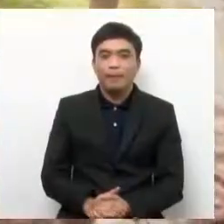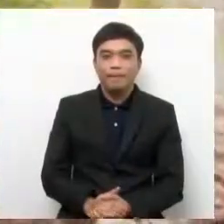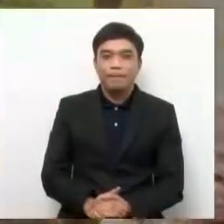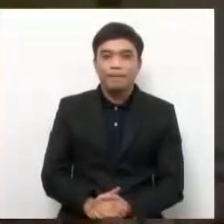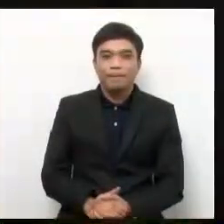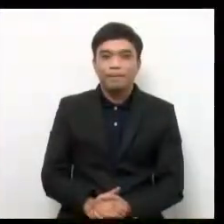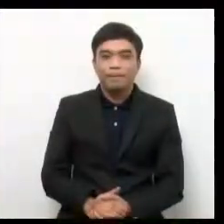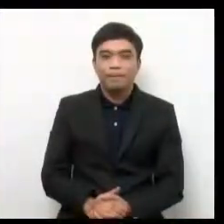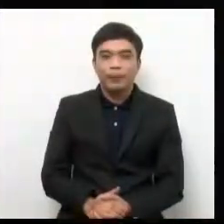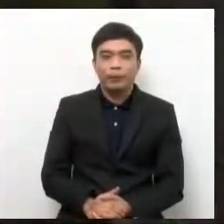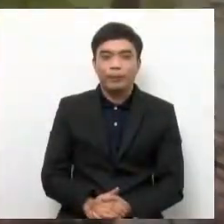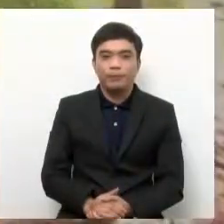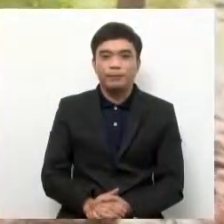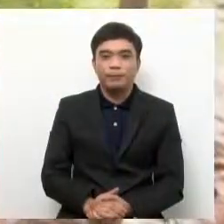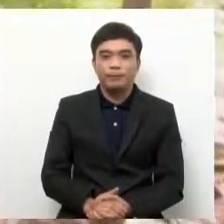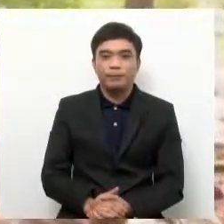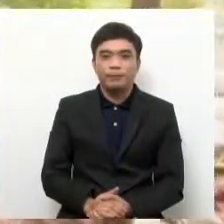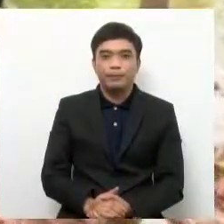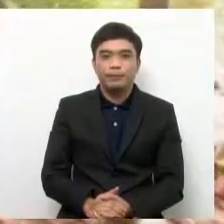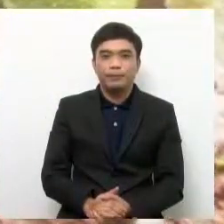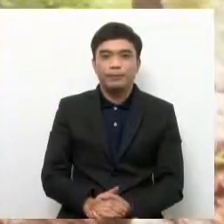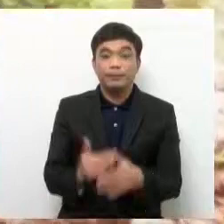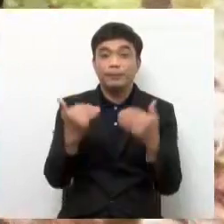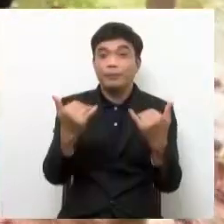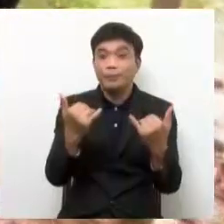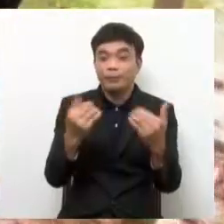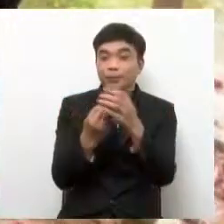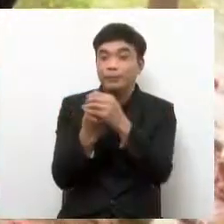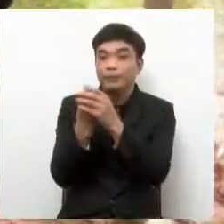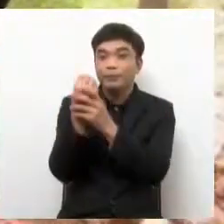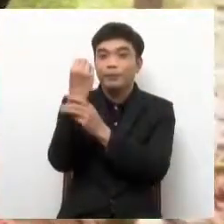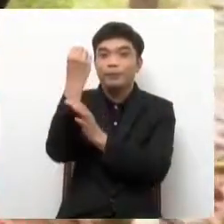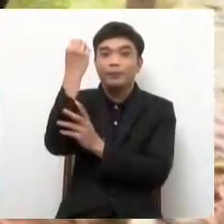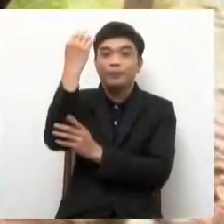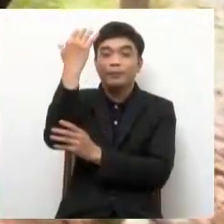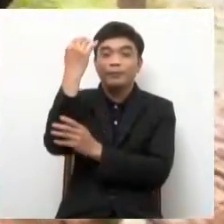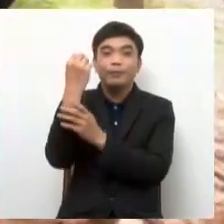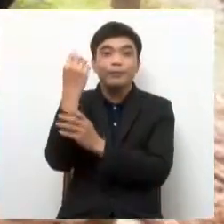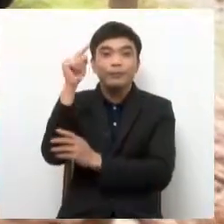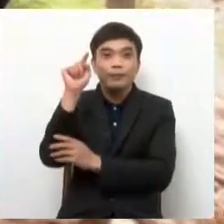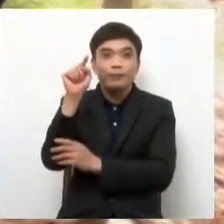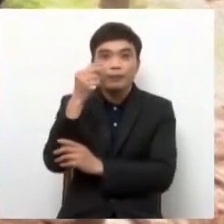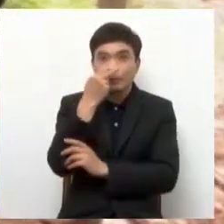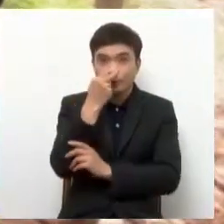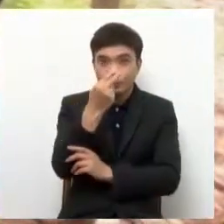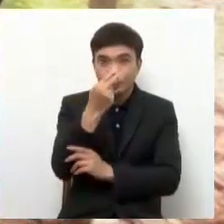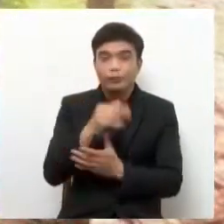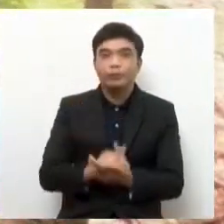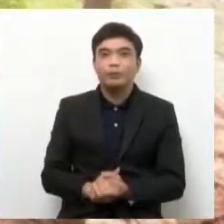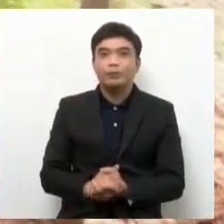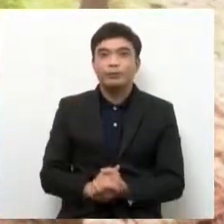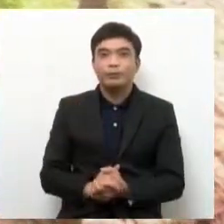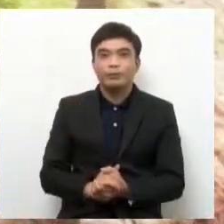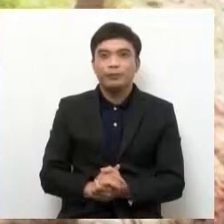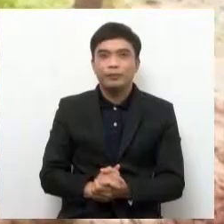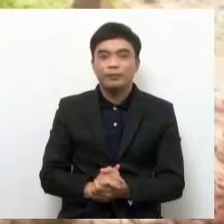ี้เรามาที่ป่าเขาภูหลวงนะคะแล้วก็ได้เจอต้นไม้เห็ดหัวพึ่งแล้วก็พึ่งผีเสื้อเชื้อราค่ะที่เป็นสิ่งมีชีวิตค่